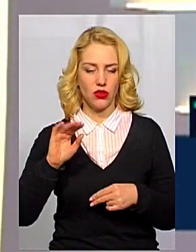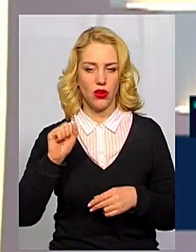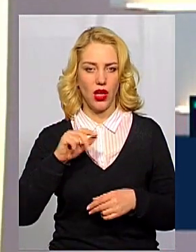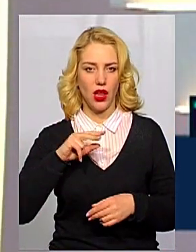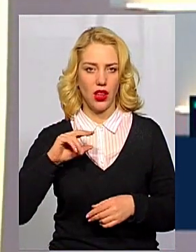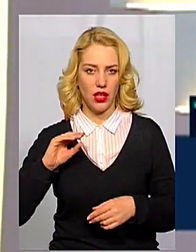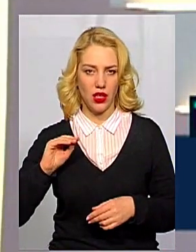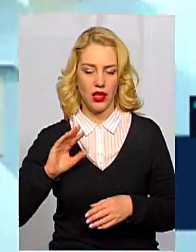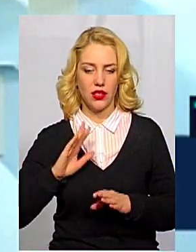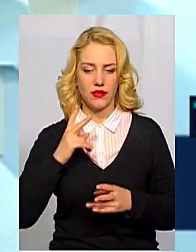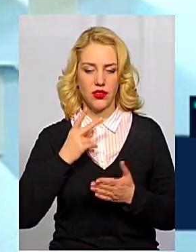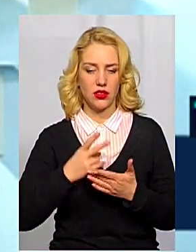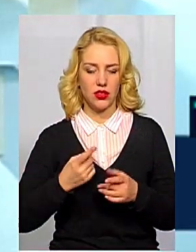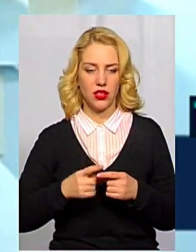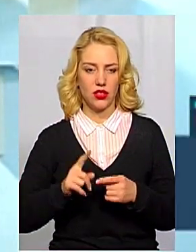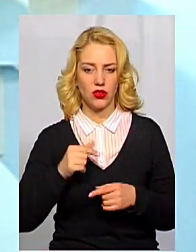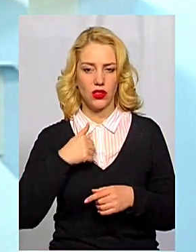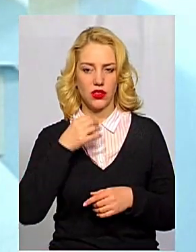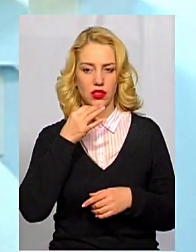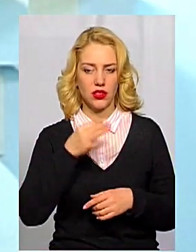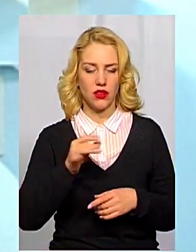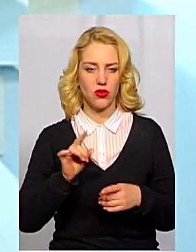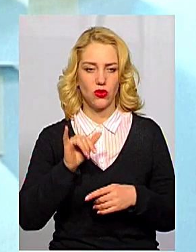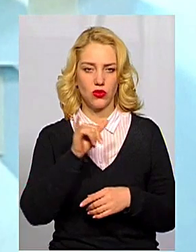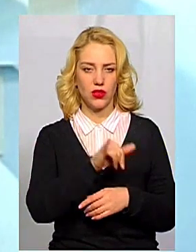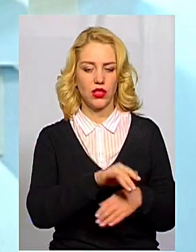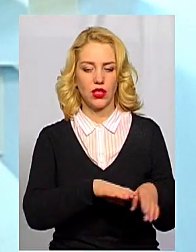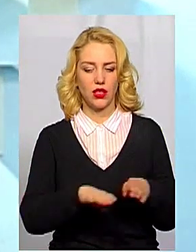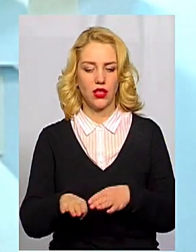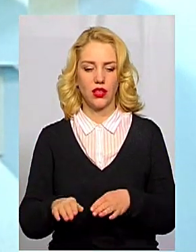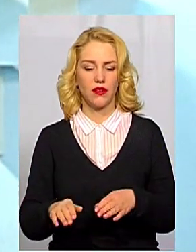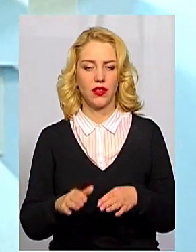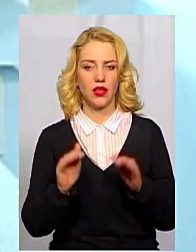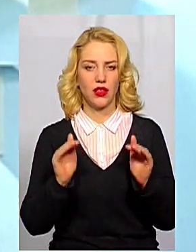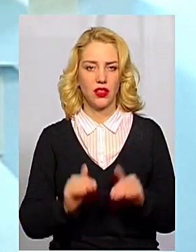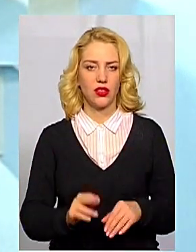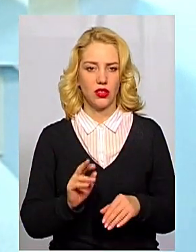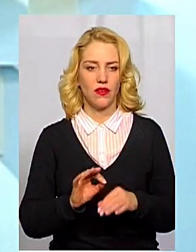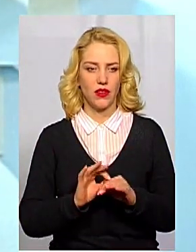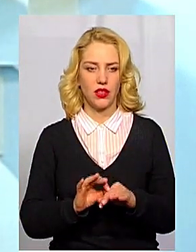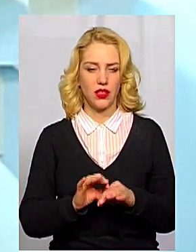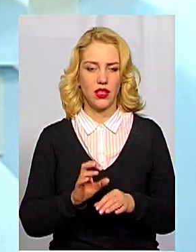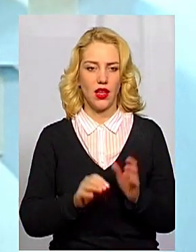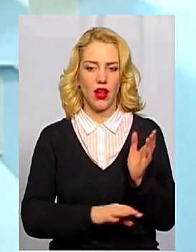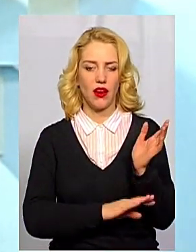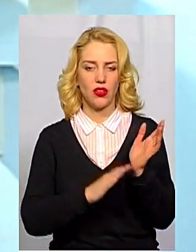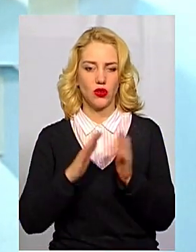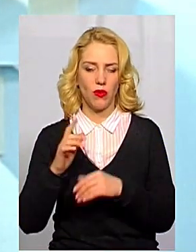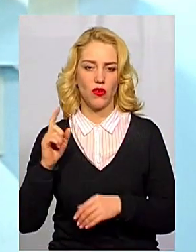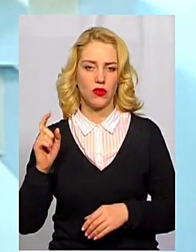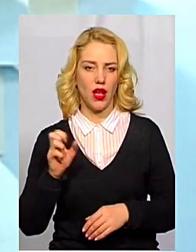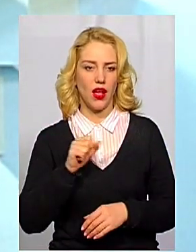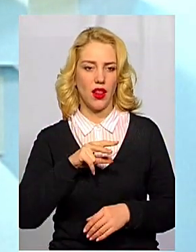Але, незважаючи на те, що я сказав, що в них рівень нижчий ведення лісового господарства, тим не менше,